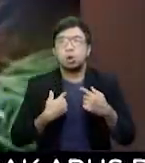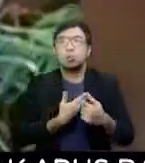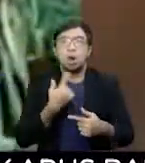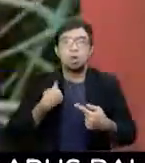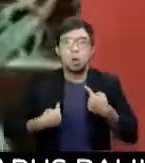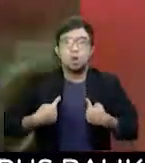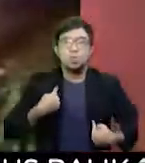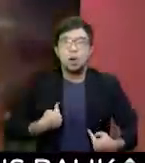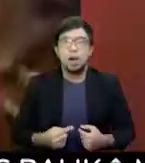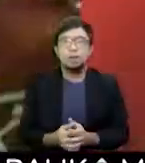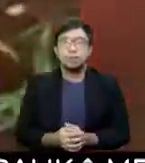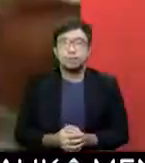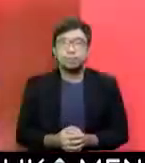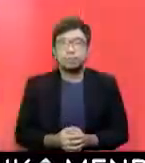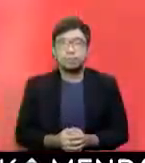Tengah.